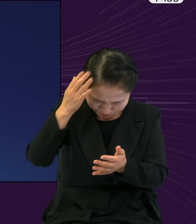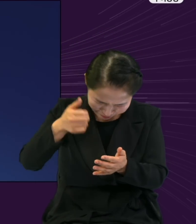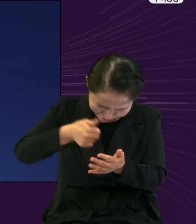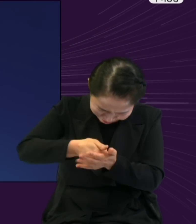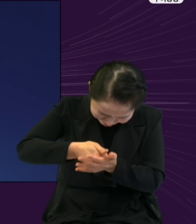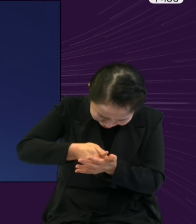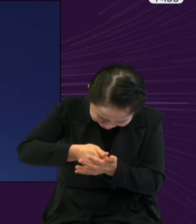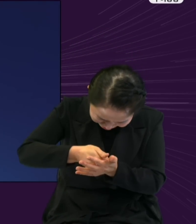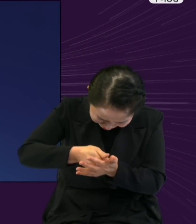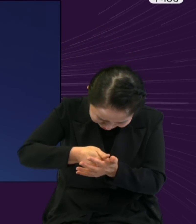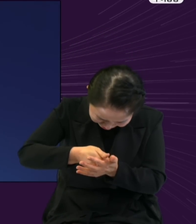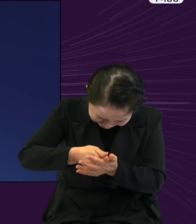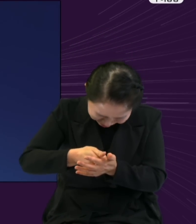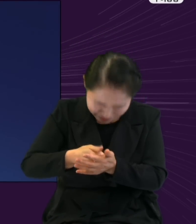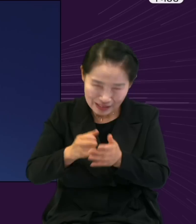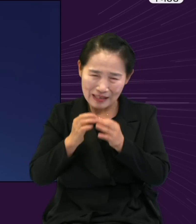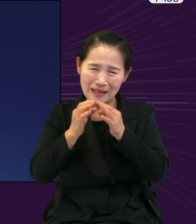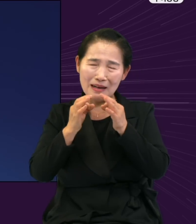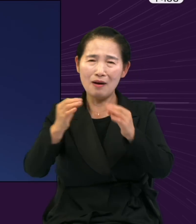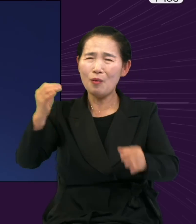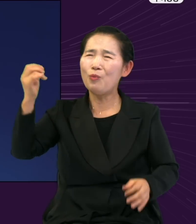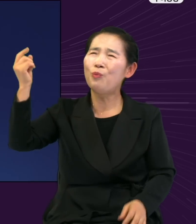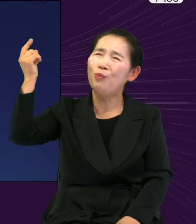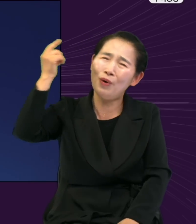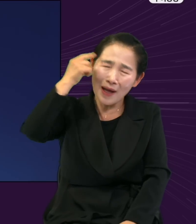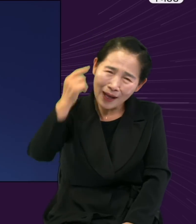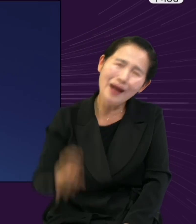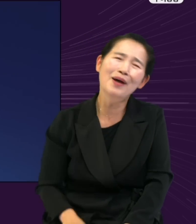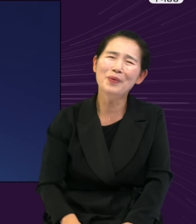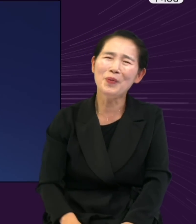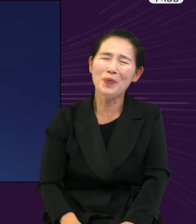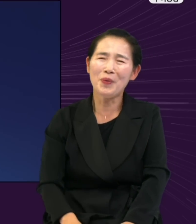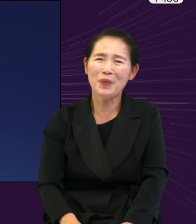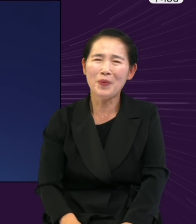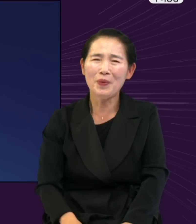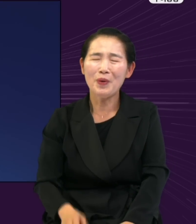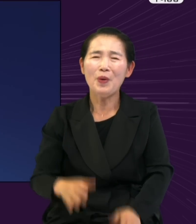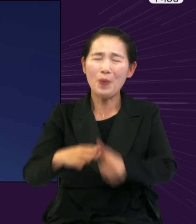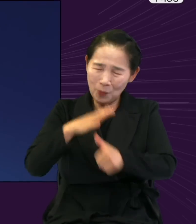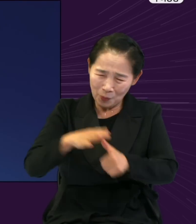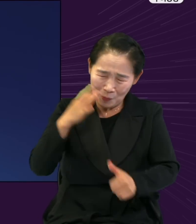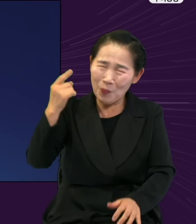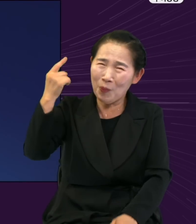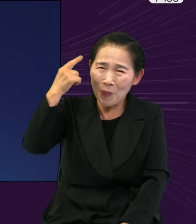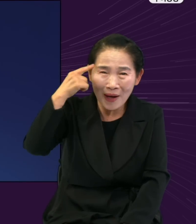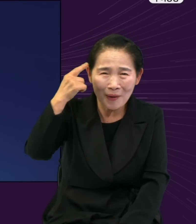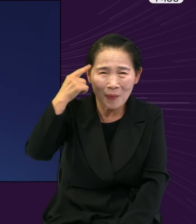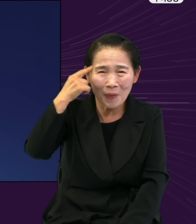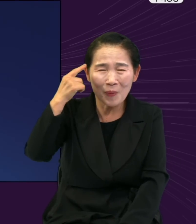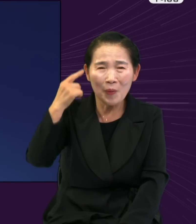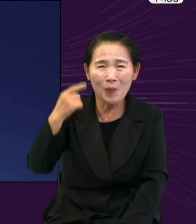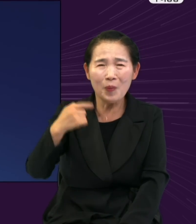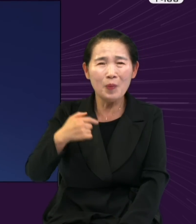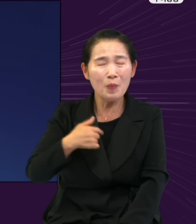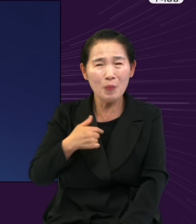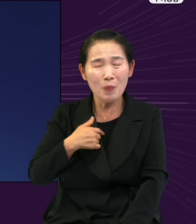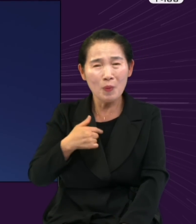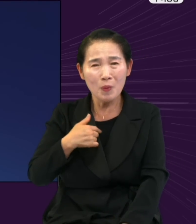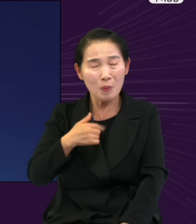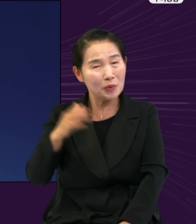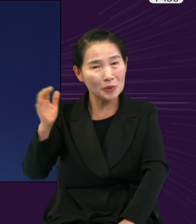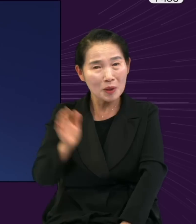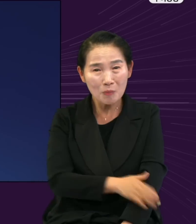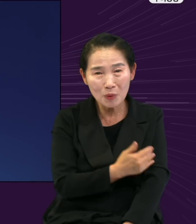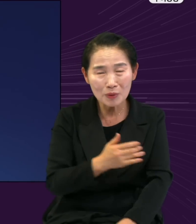하나님, 도대체 왜 이러시는 거예요? 왜 저한테 이러세요? 제가 그렇게 뭘 하나님 앞에 잘못